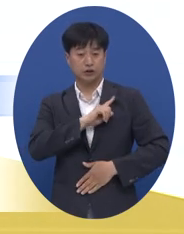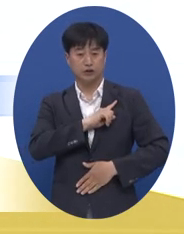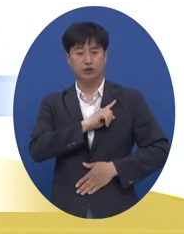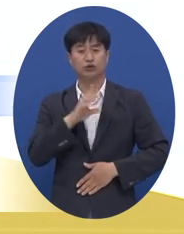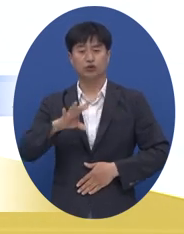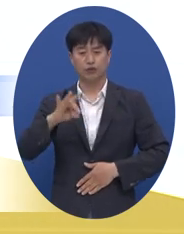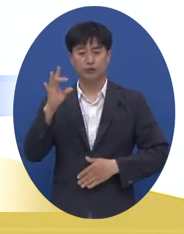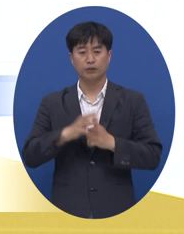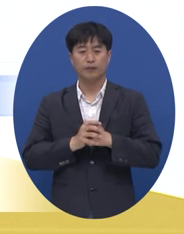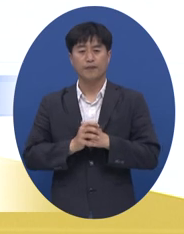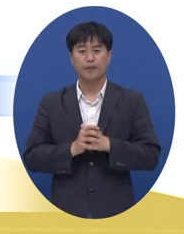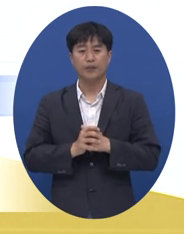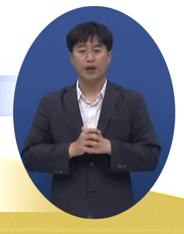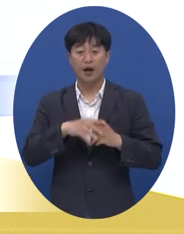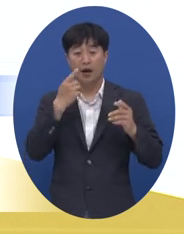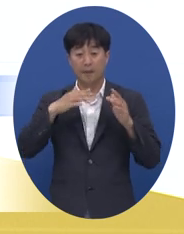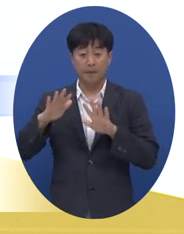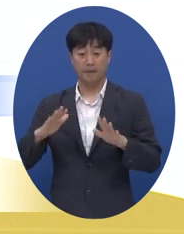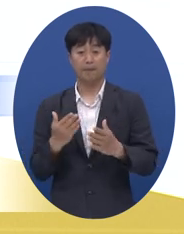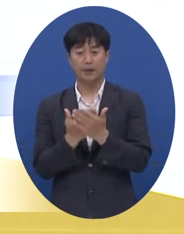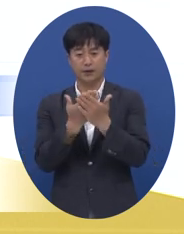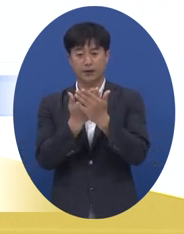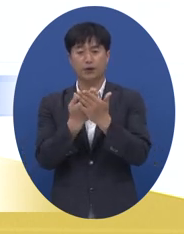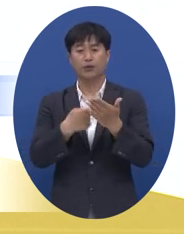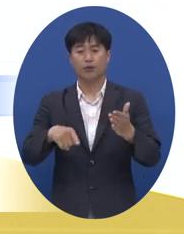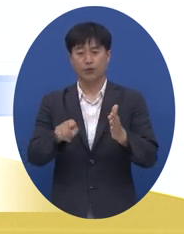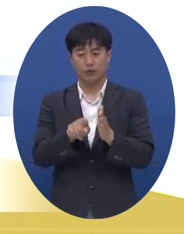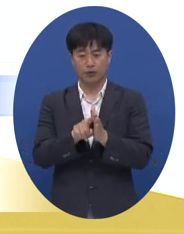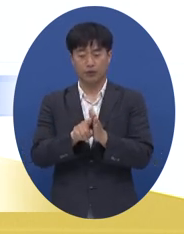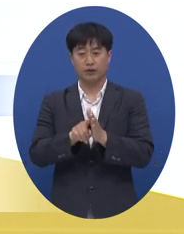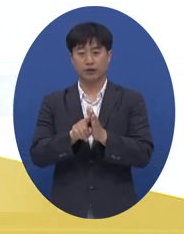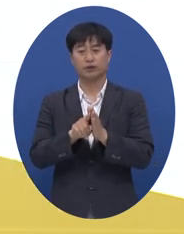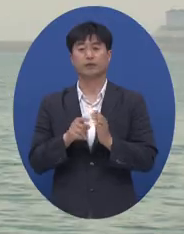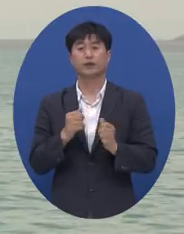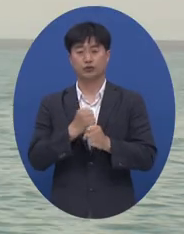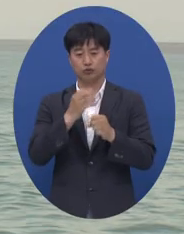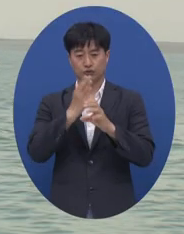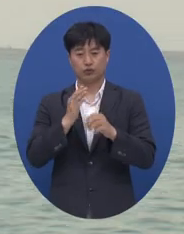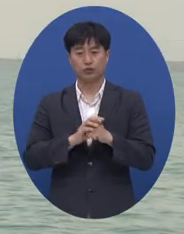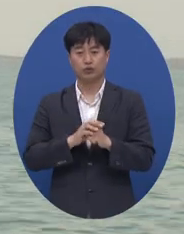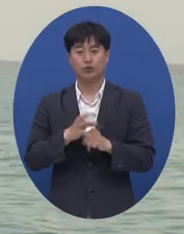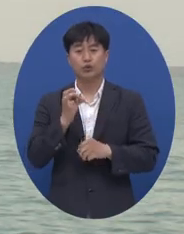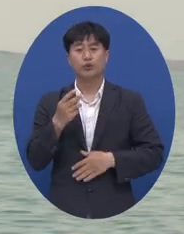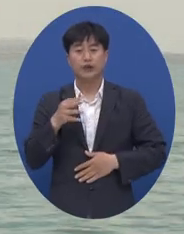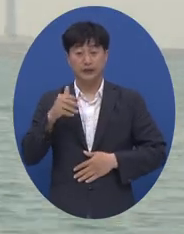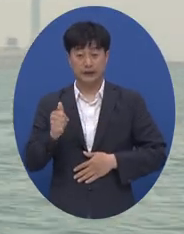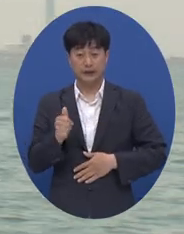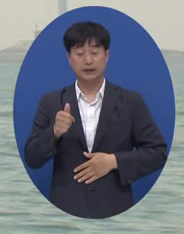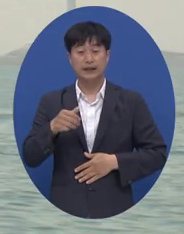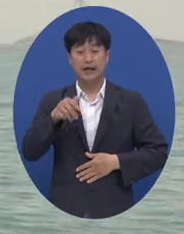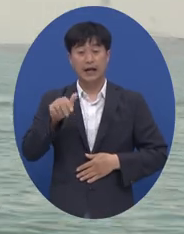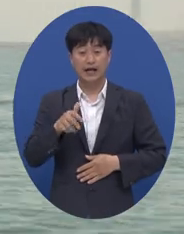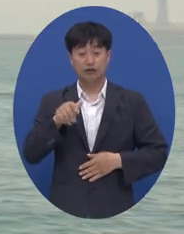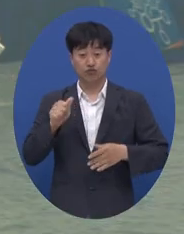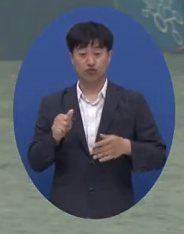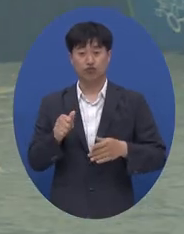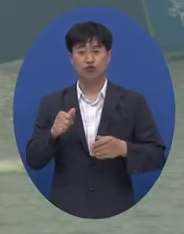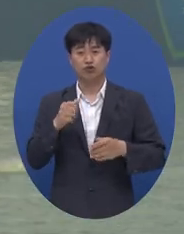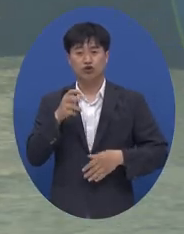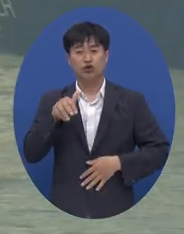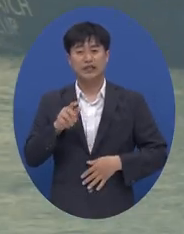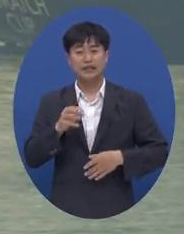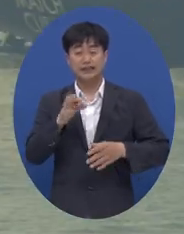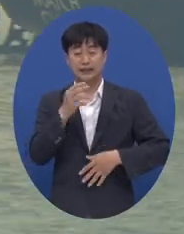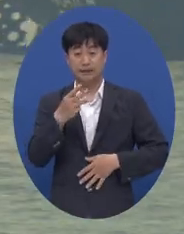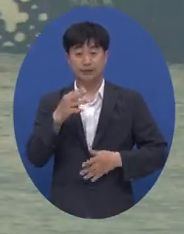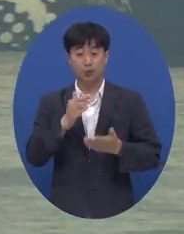배양 대저 관광 활성화와 해양 스포츠 산업 육성의 계기로 삼을 것입니다 요트와 칸은 수중 필수요 철인 3종의